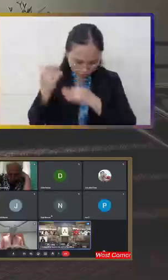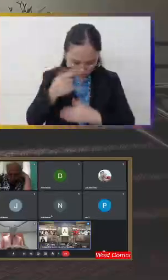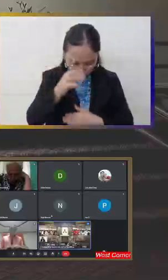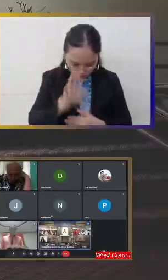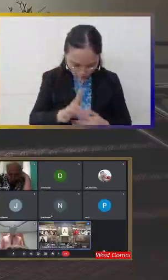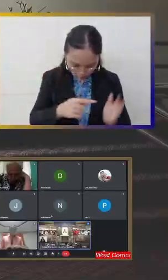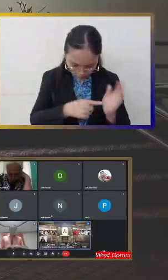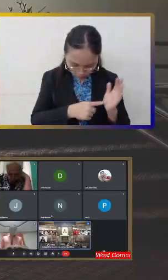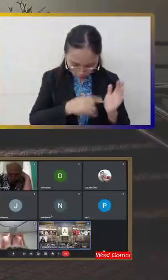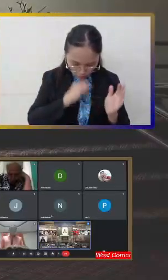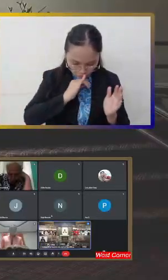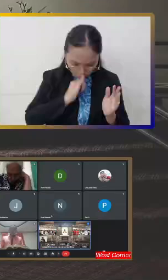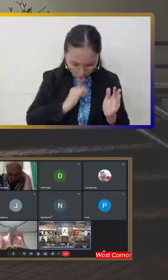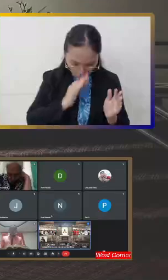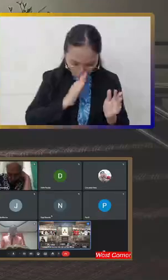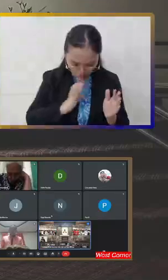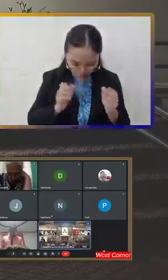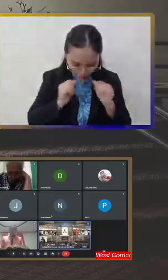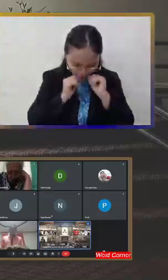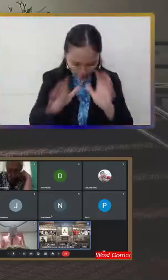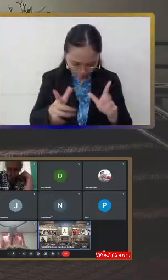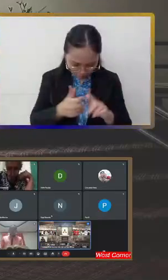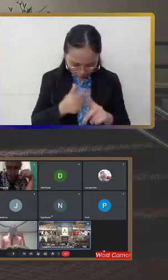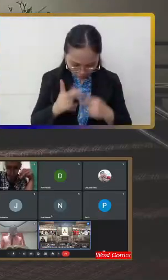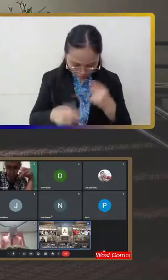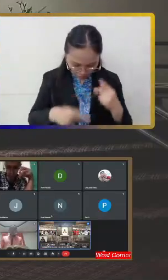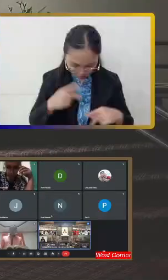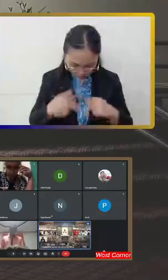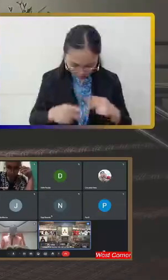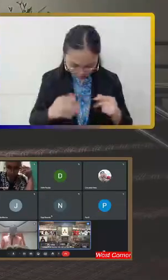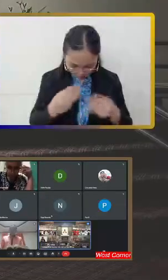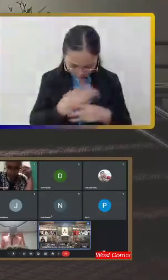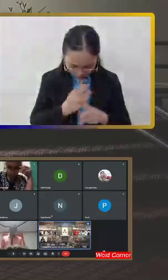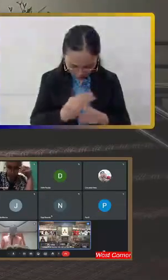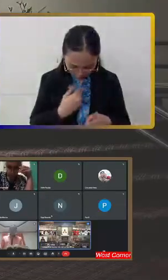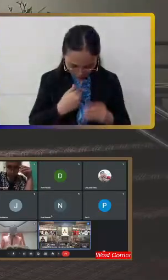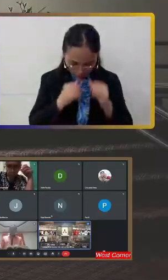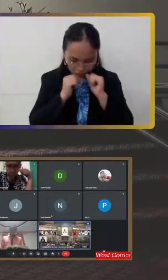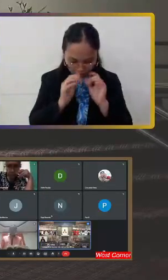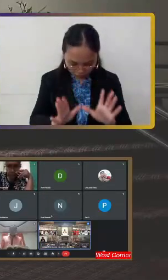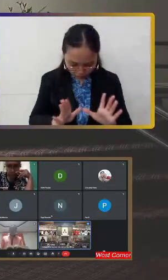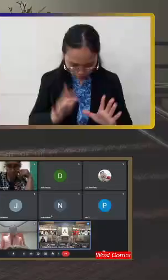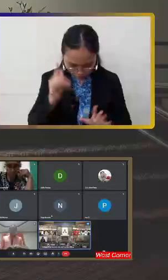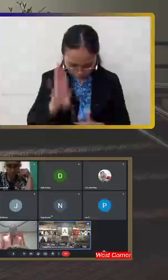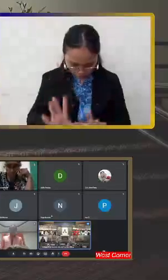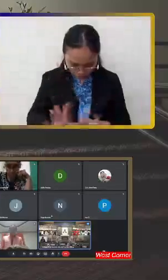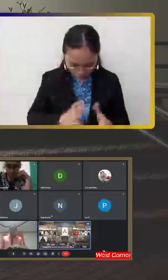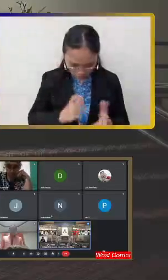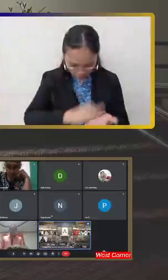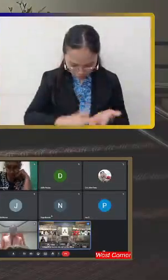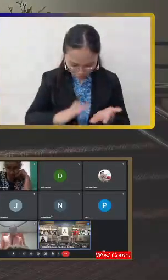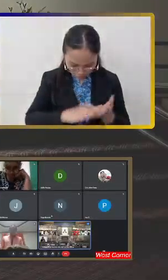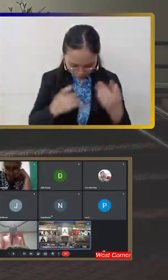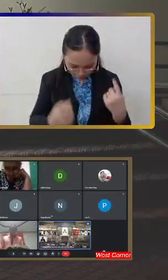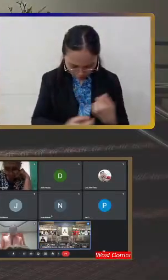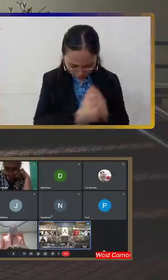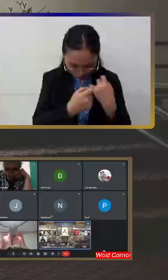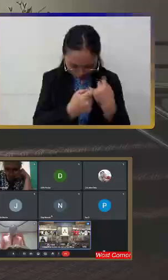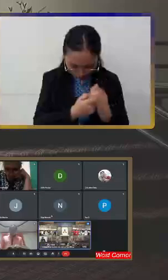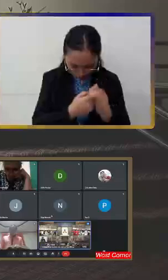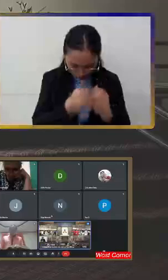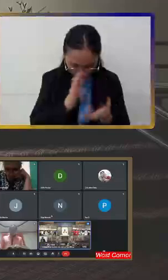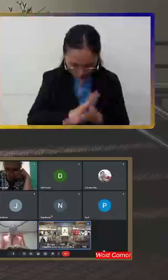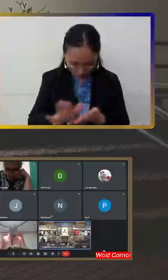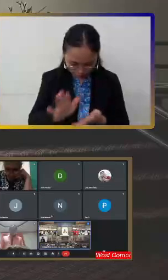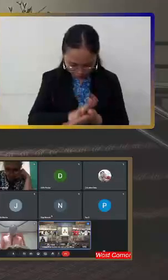this will be a blessing to your people. Please make me a blessing, O God, and forgive us for our sins and